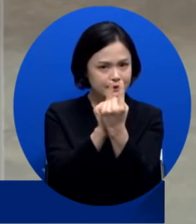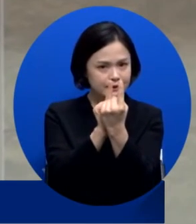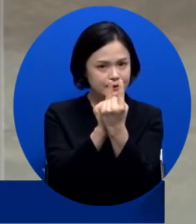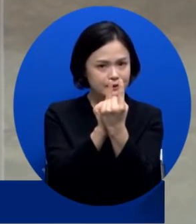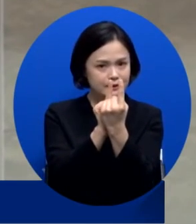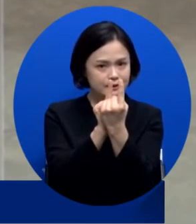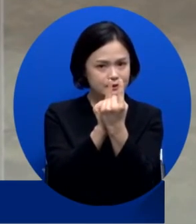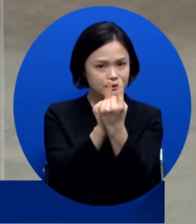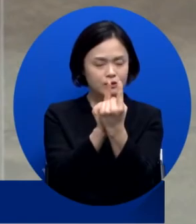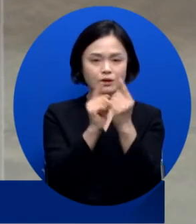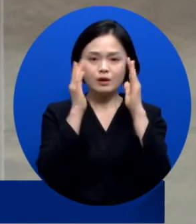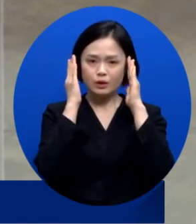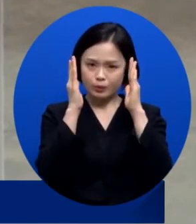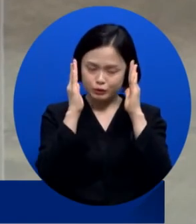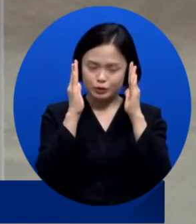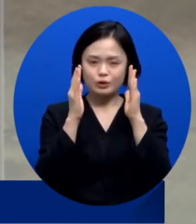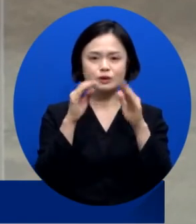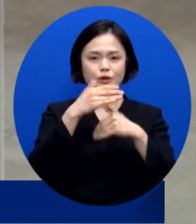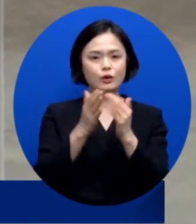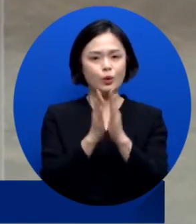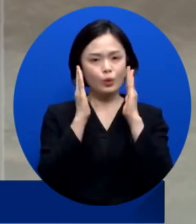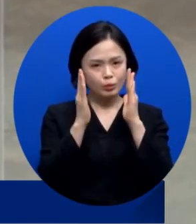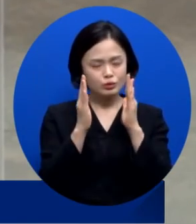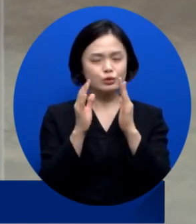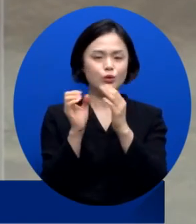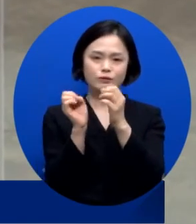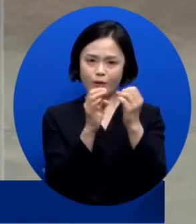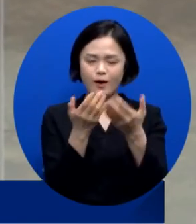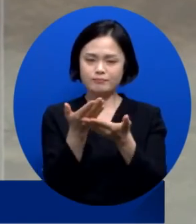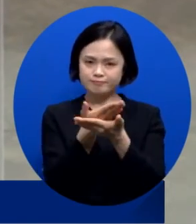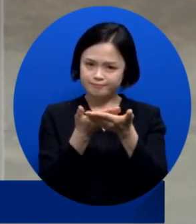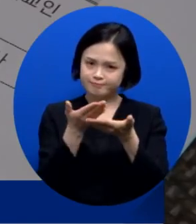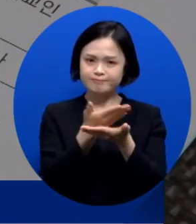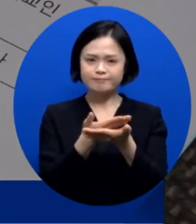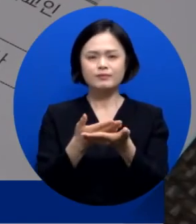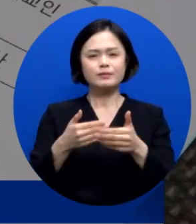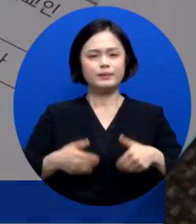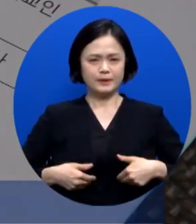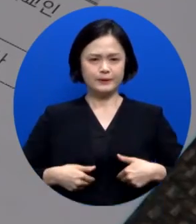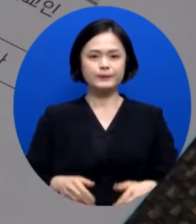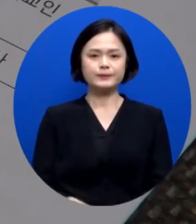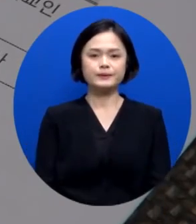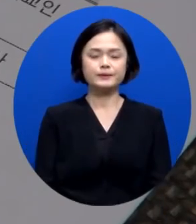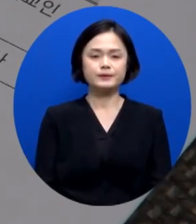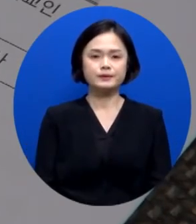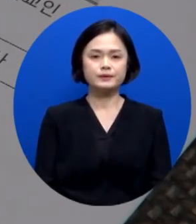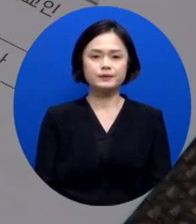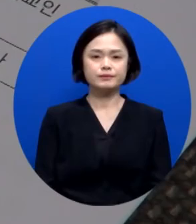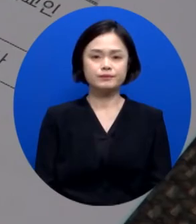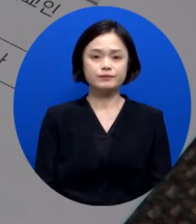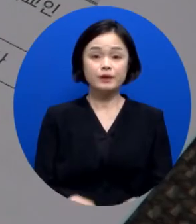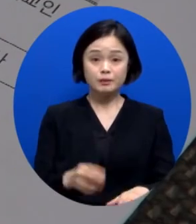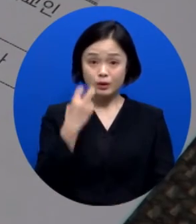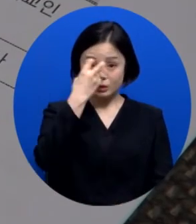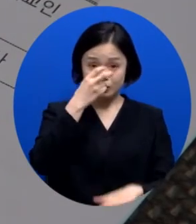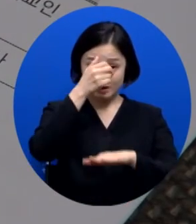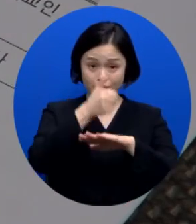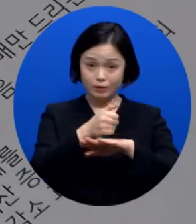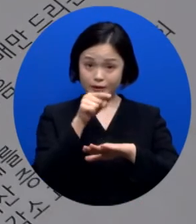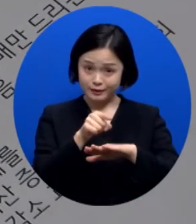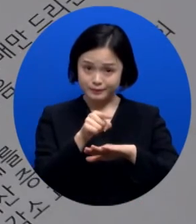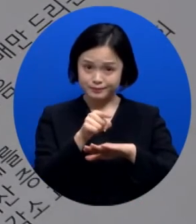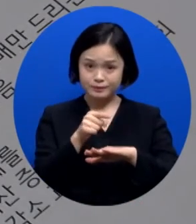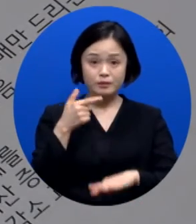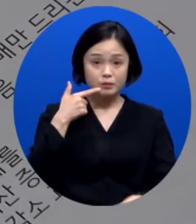내에서 이렇게 교제를 한다든지 관계를 유지하는 게 필요하지 않는가 생각이 들고요. 한편 이번 조사 결과는 전국의